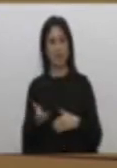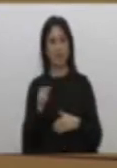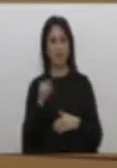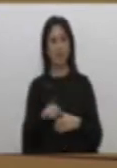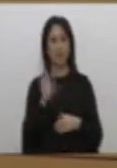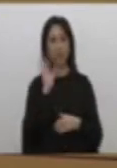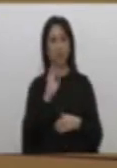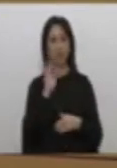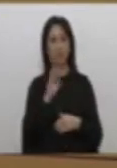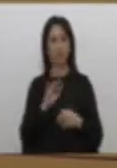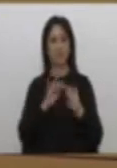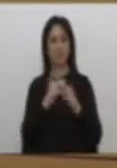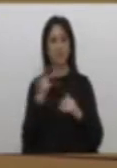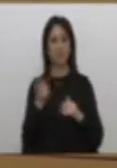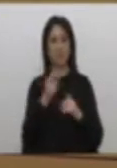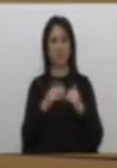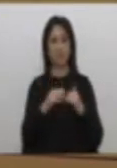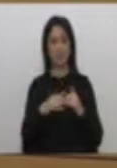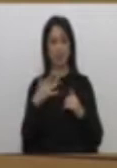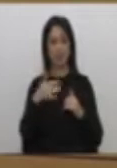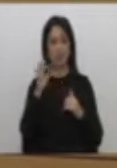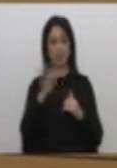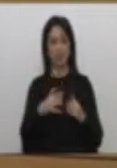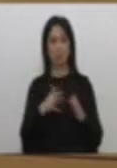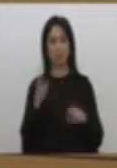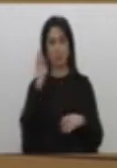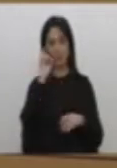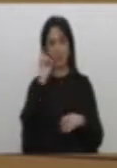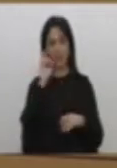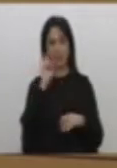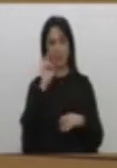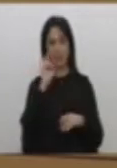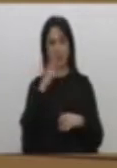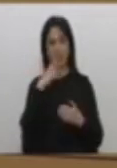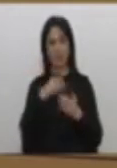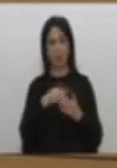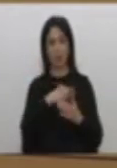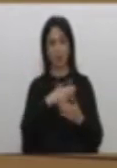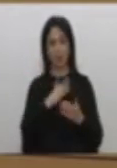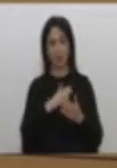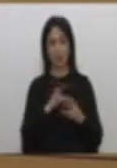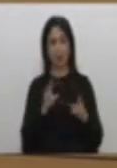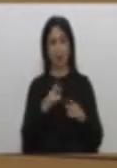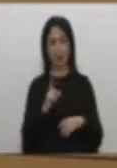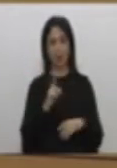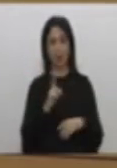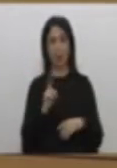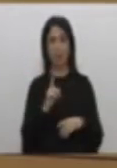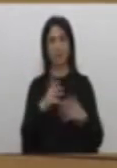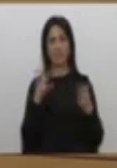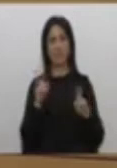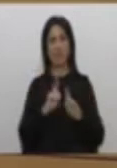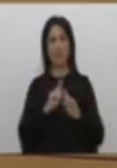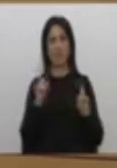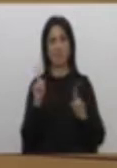როდესაც სასოფლო-სამეურნეო მიწის 50%-ზე მეტი სახელმწიფო საკუთრებაშია, არ უნდა მოველოდეთ რაღაც დიდ